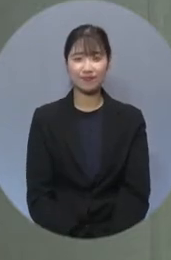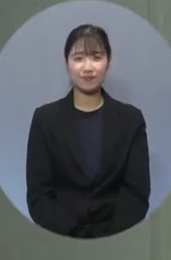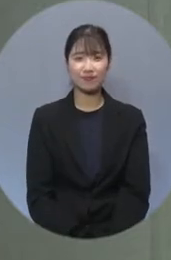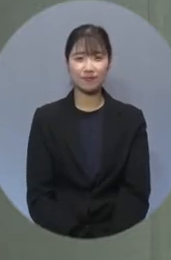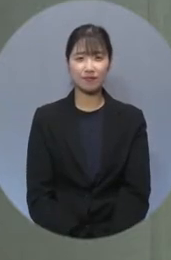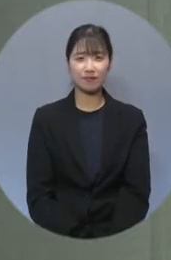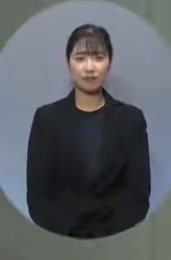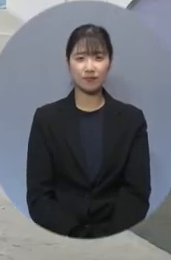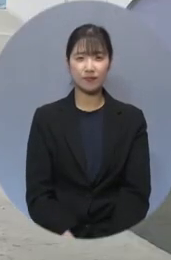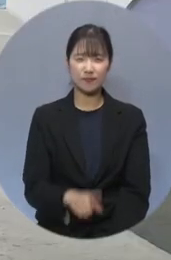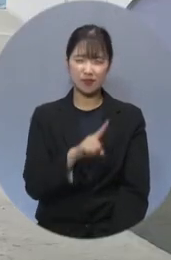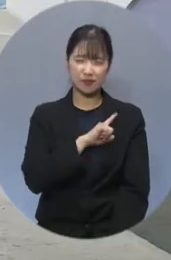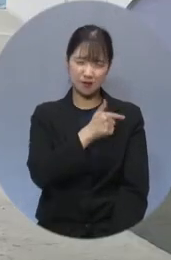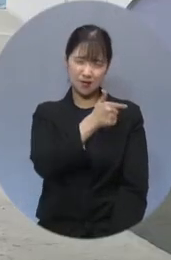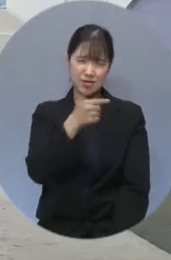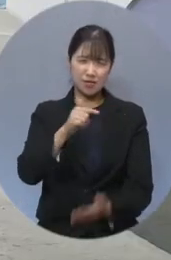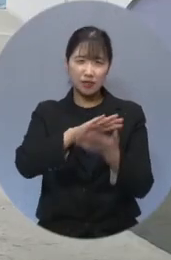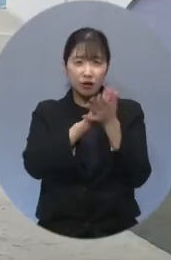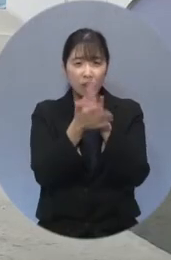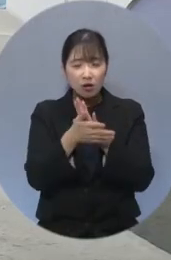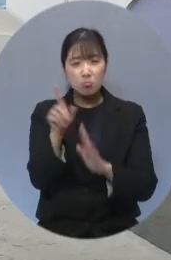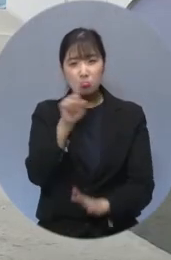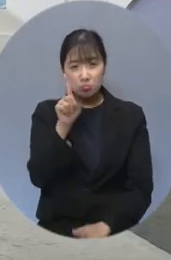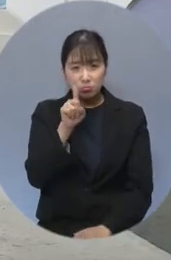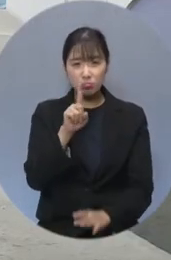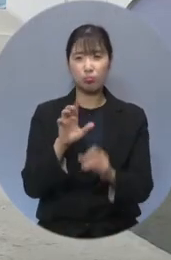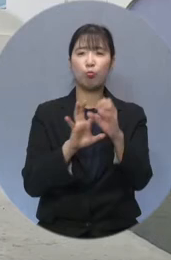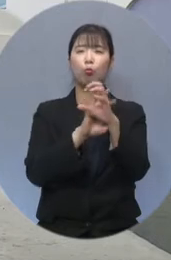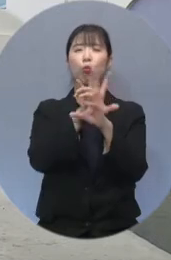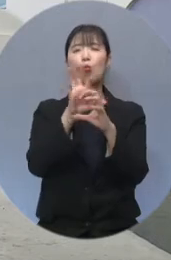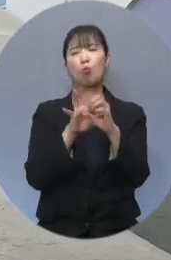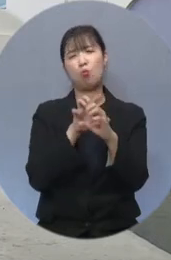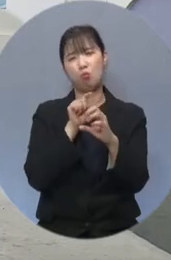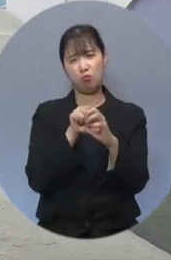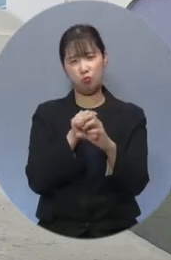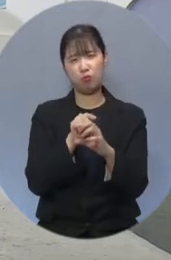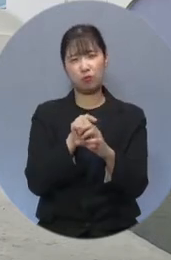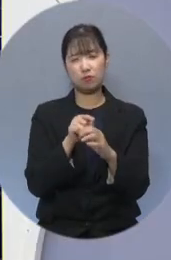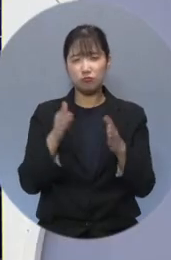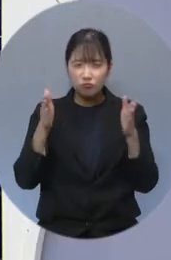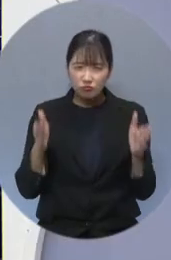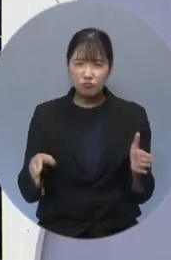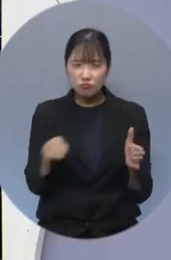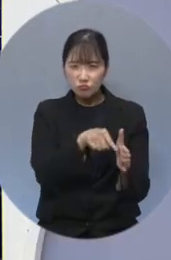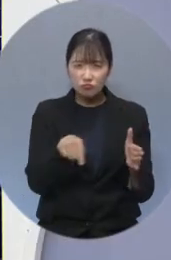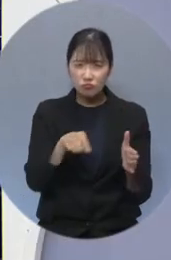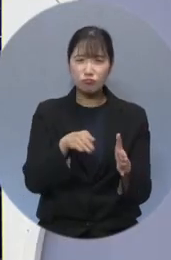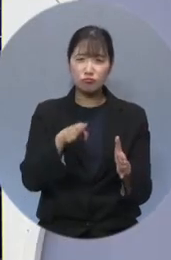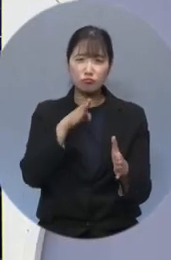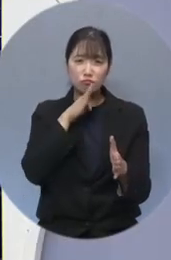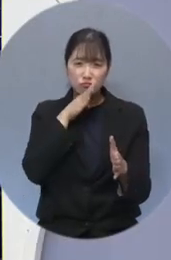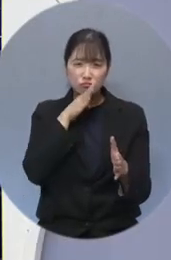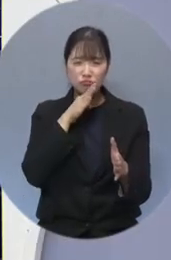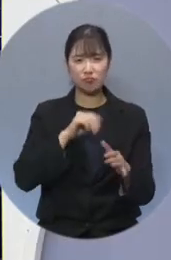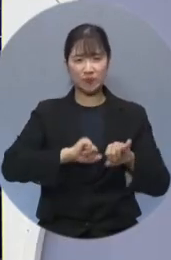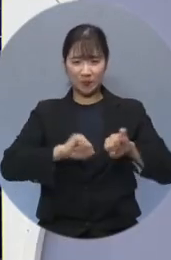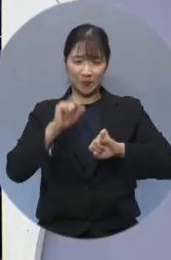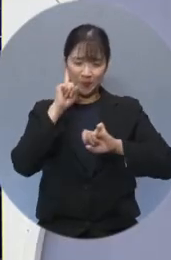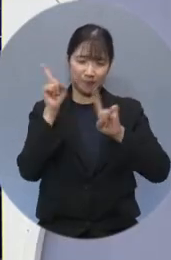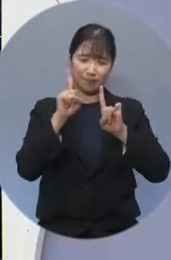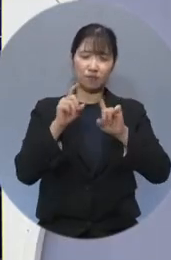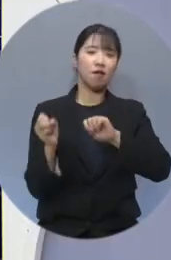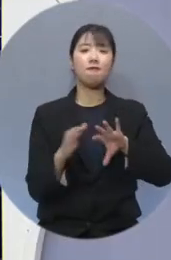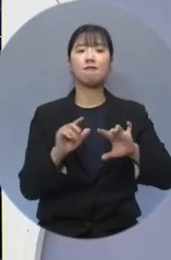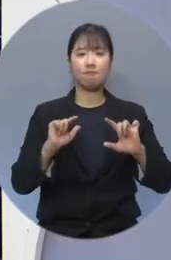가장 큰 변화는 이 코로나 엄중한 와중에도 도시가 다이나믹을 잃지 않았다는